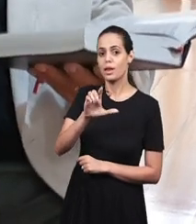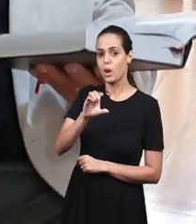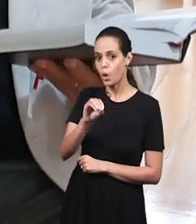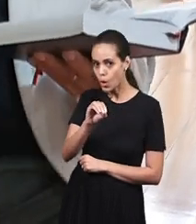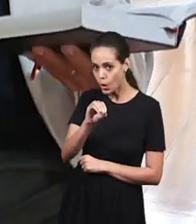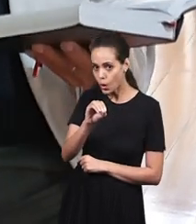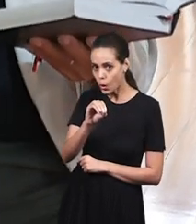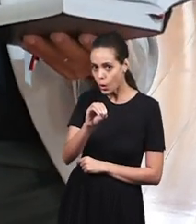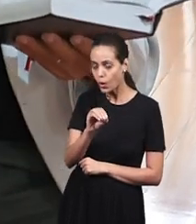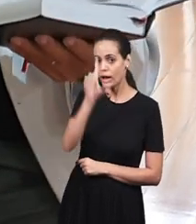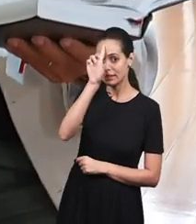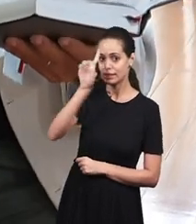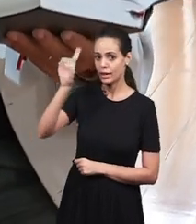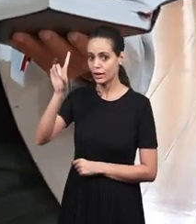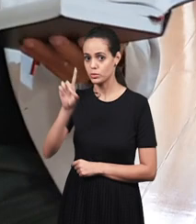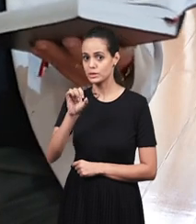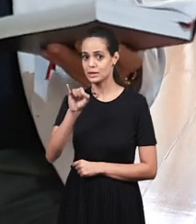Elohim.